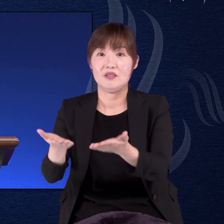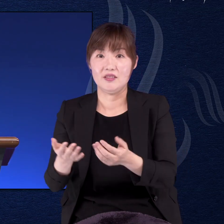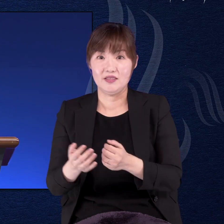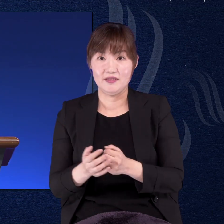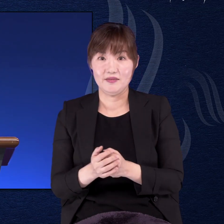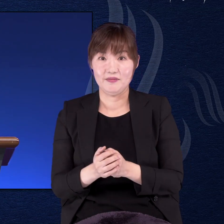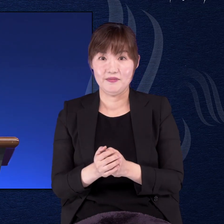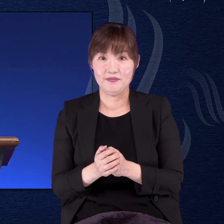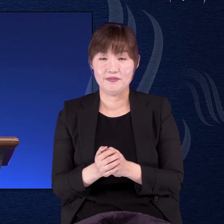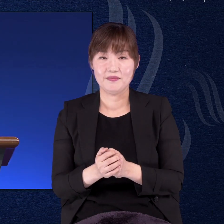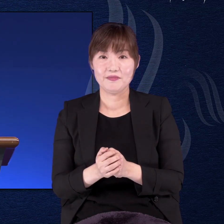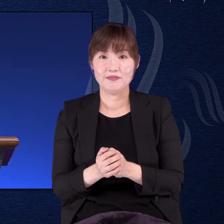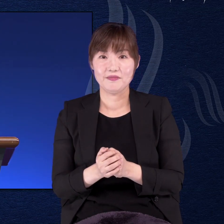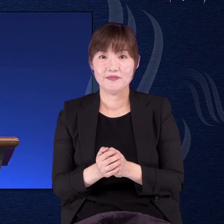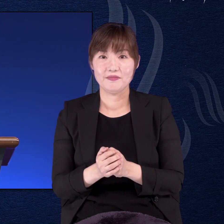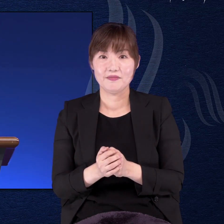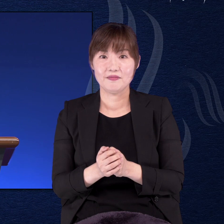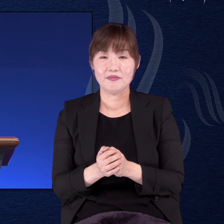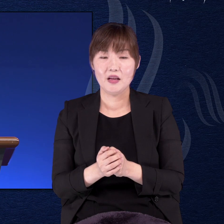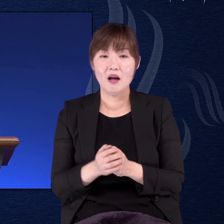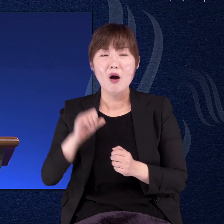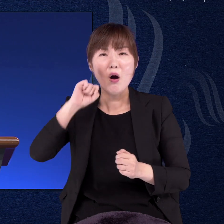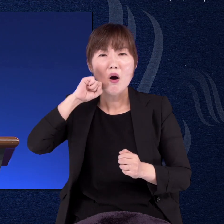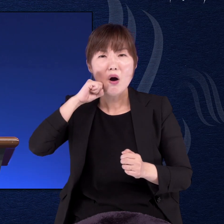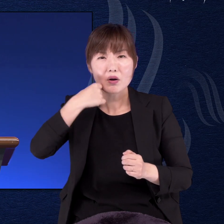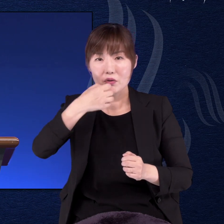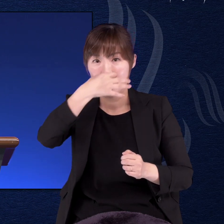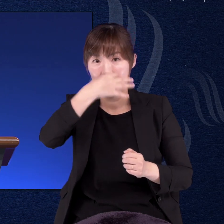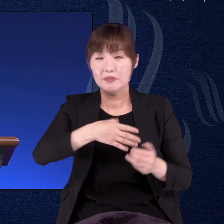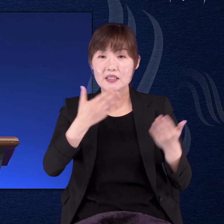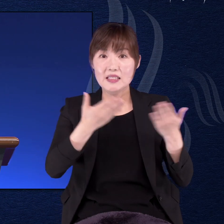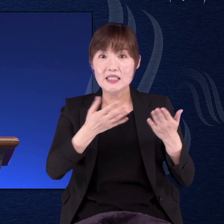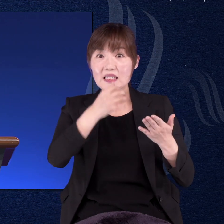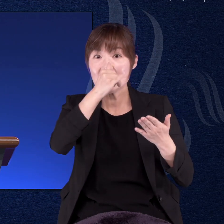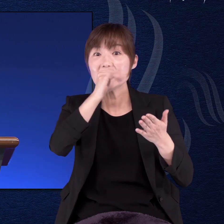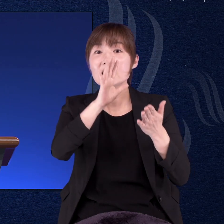때 잠시 가다듬고 호흡하세요.